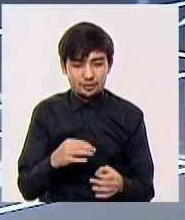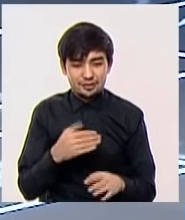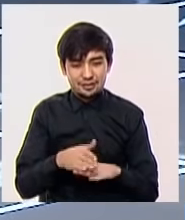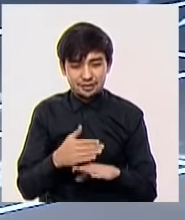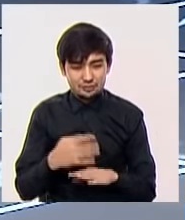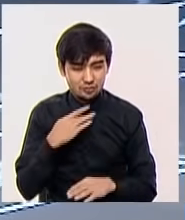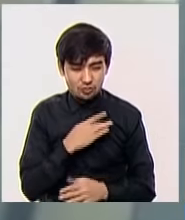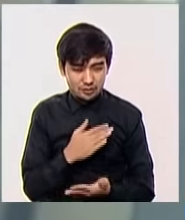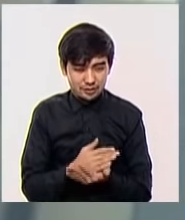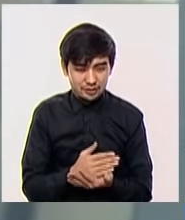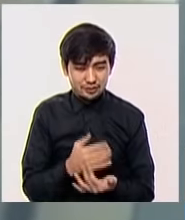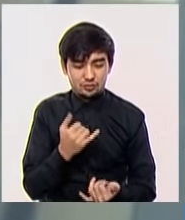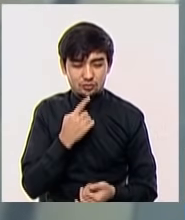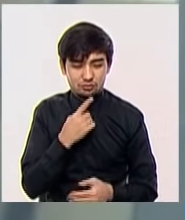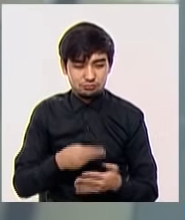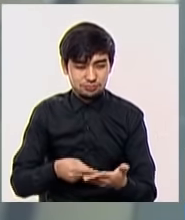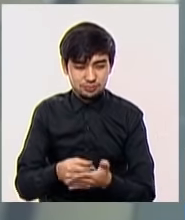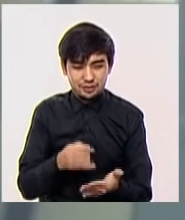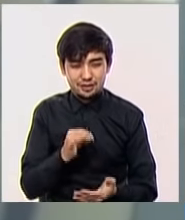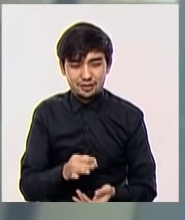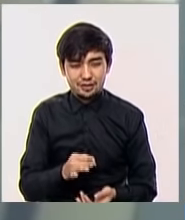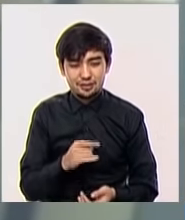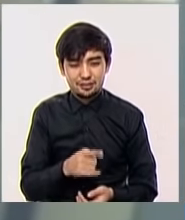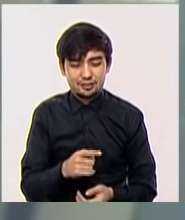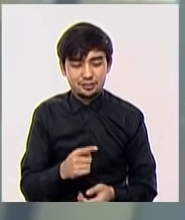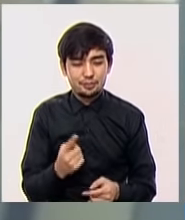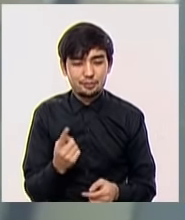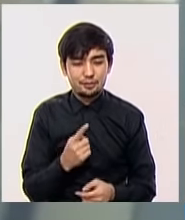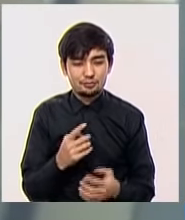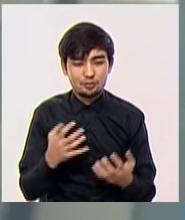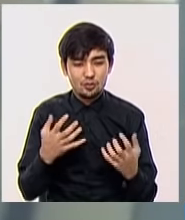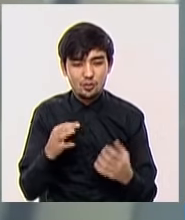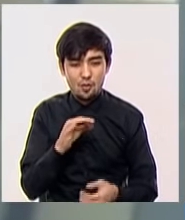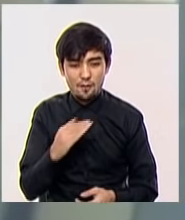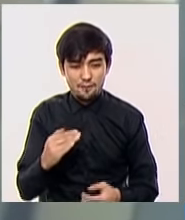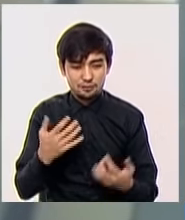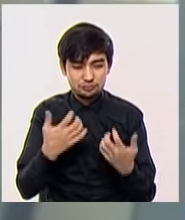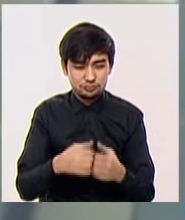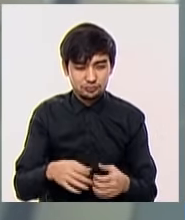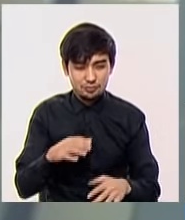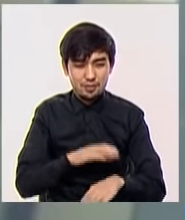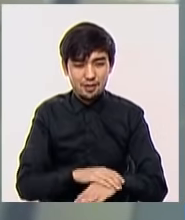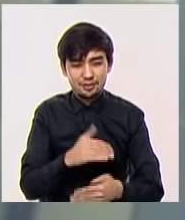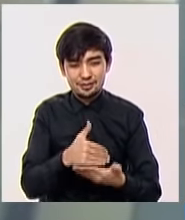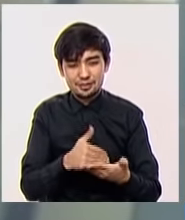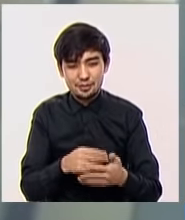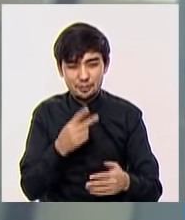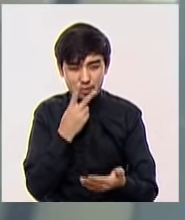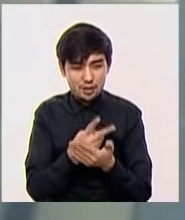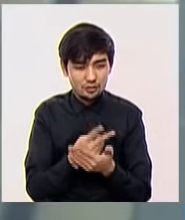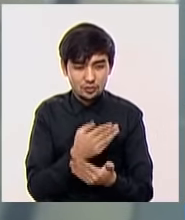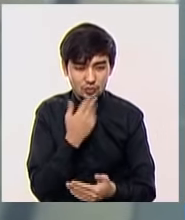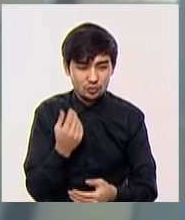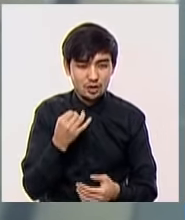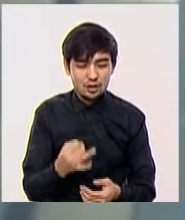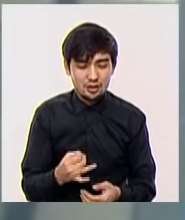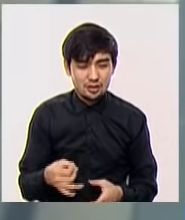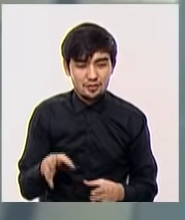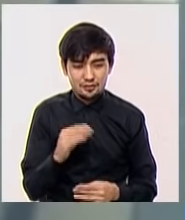и причем ее официальная статистика который генерирует банковской системы и не показывает поскольку после